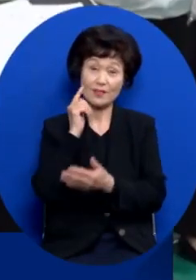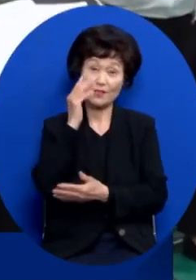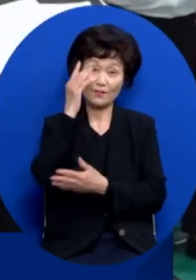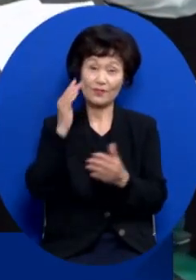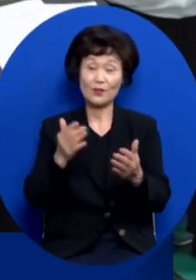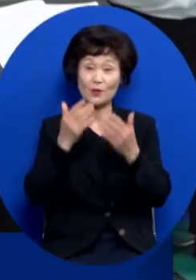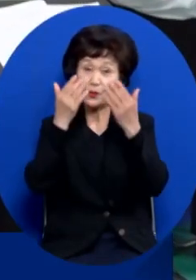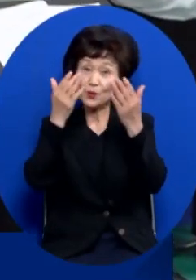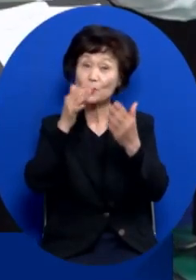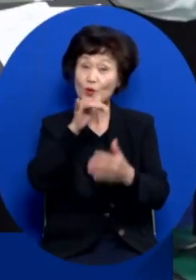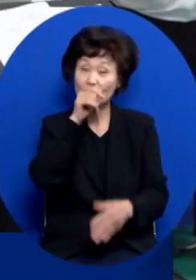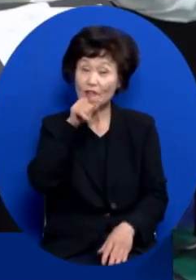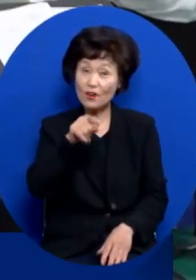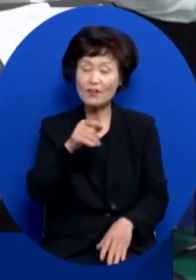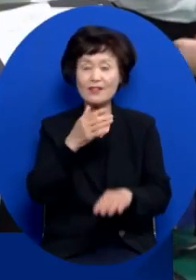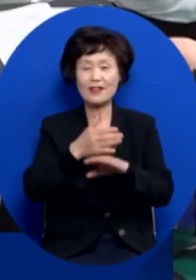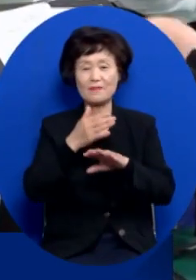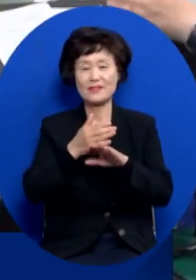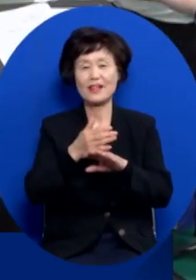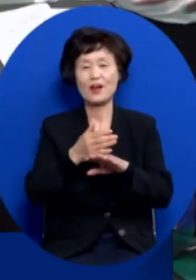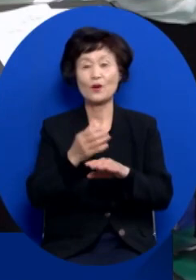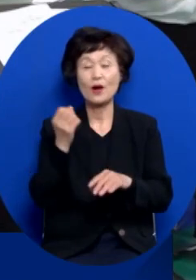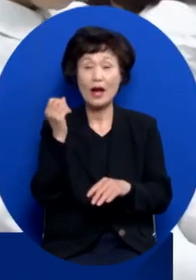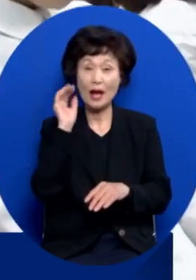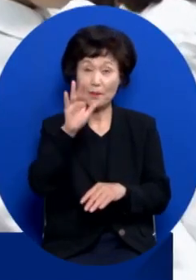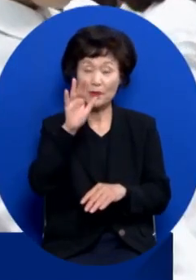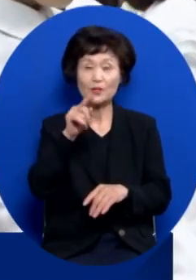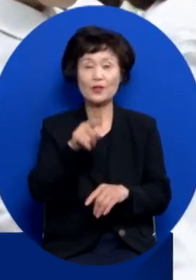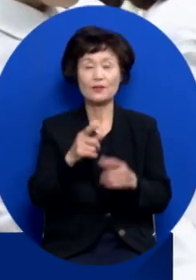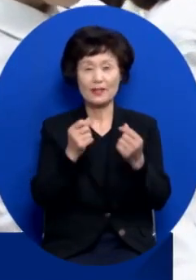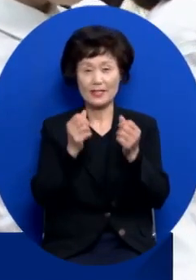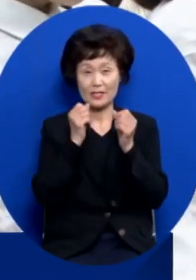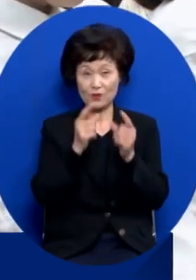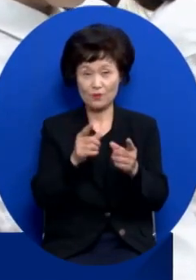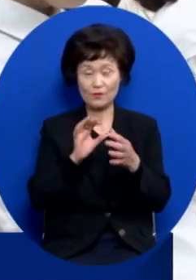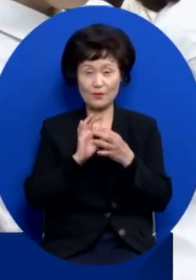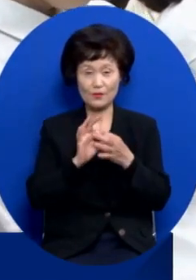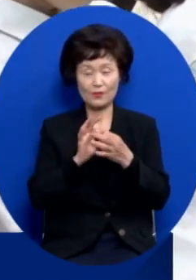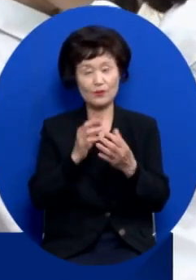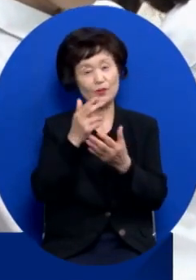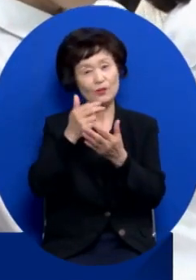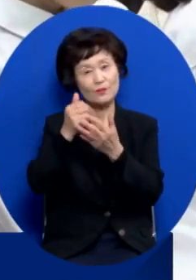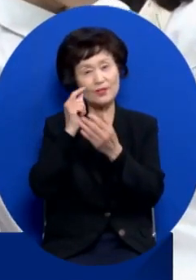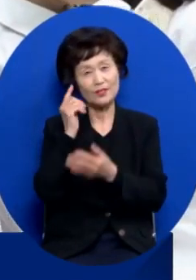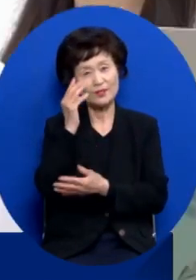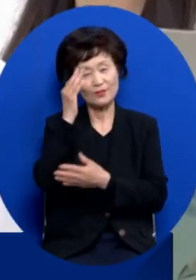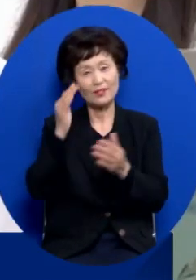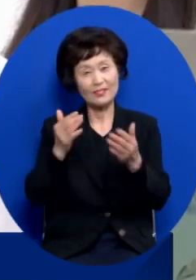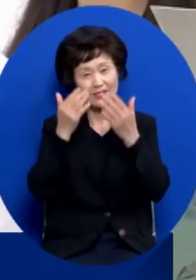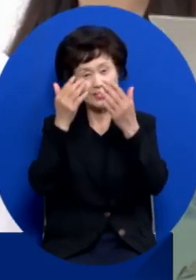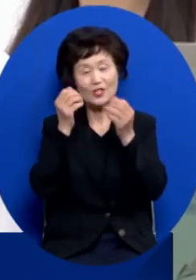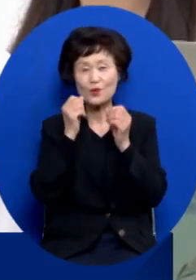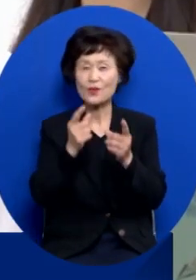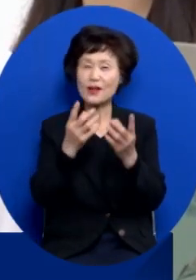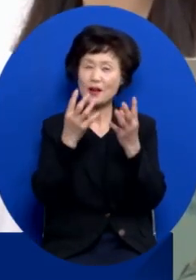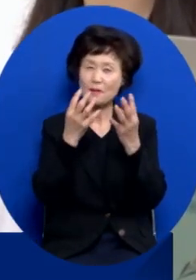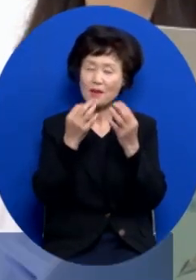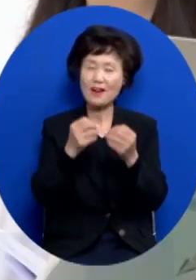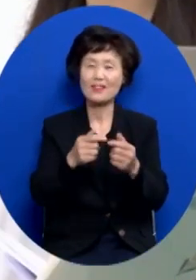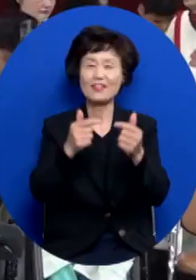큰 감사함이고요. 앞으로도 이런 기회를 통해서 주님께 영광 올릴 수 있는 기회가 많아졌으면